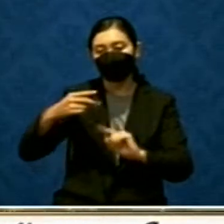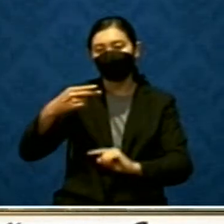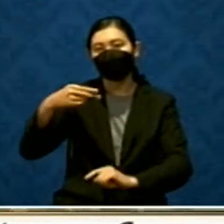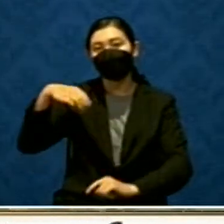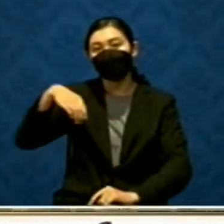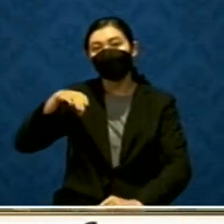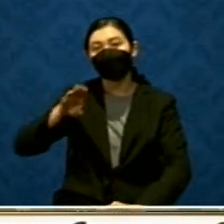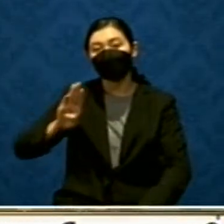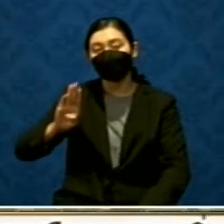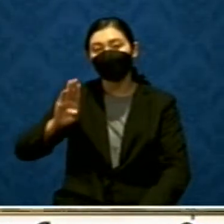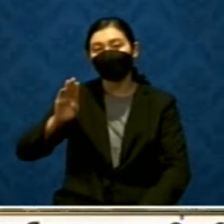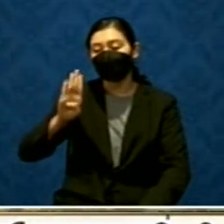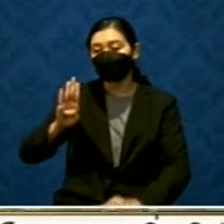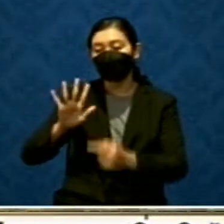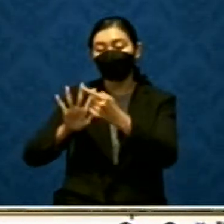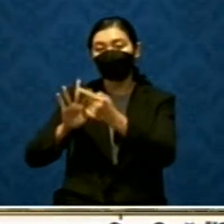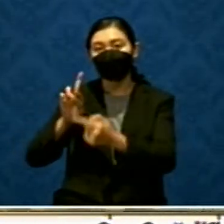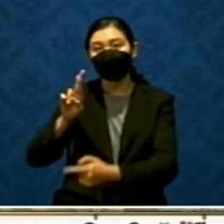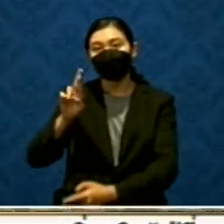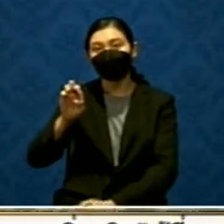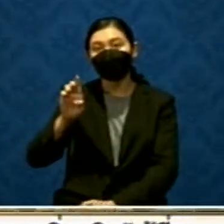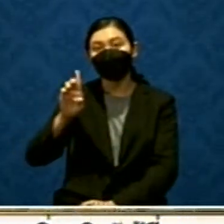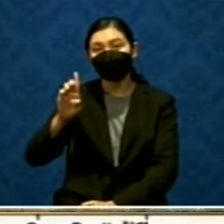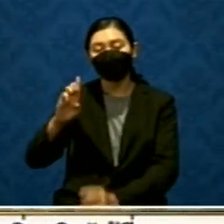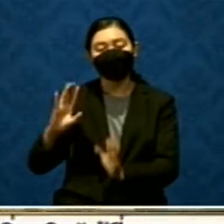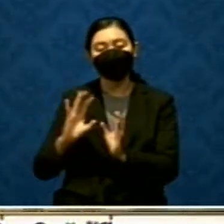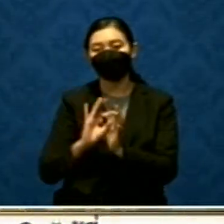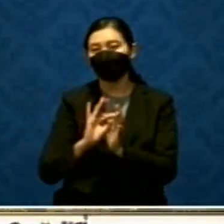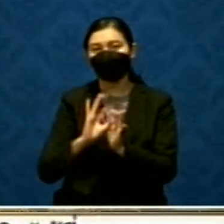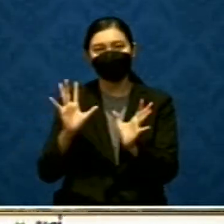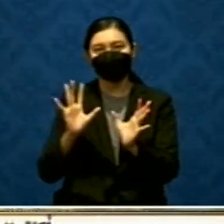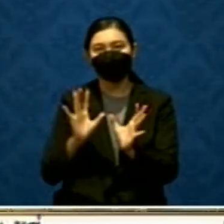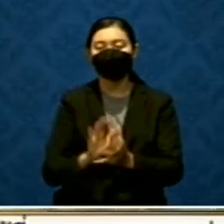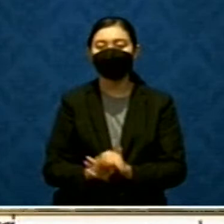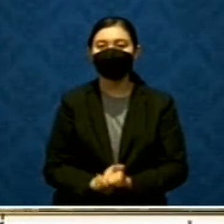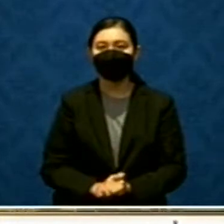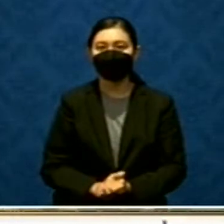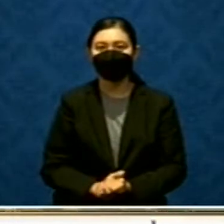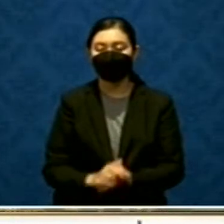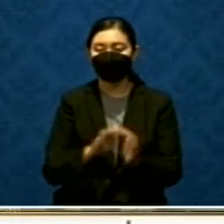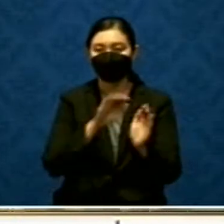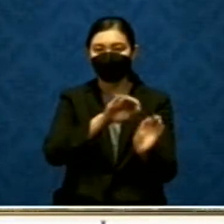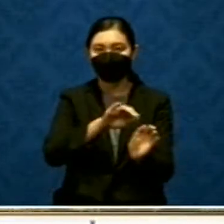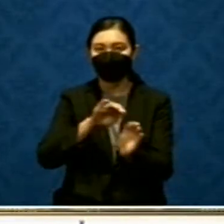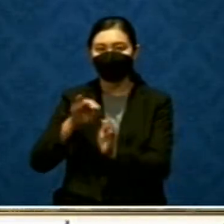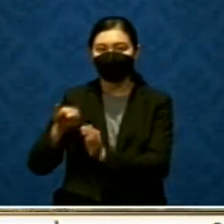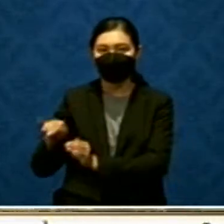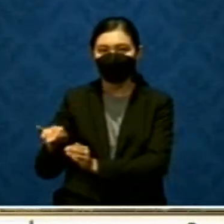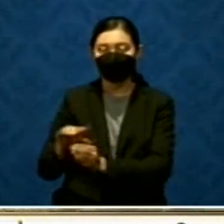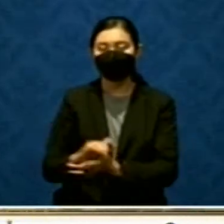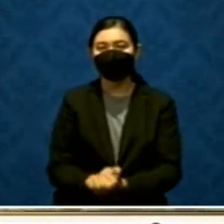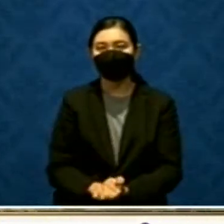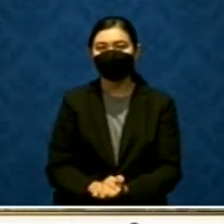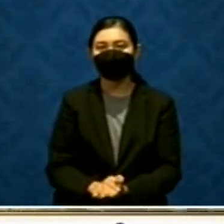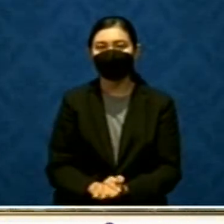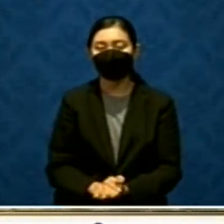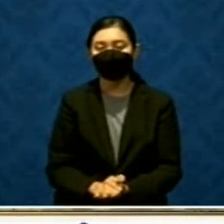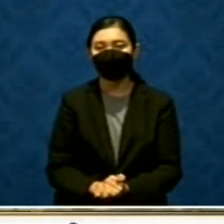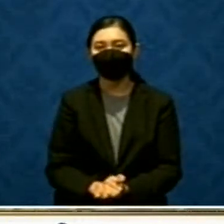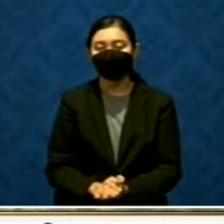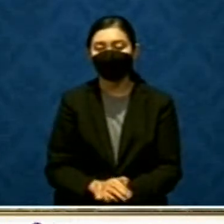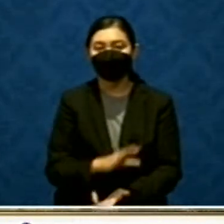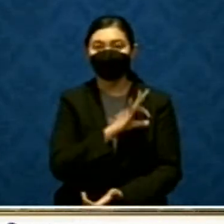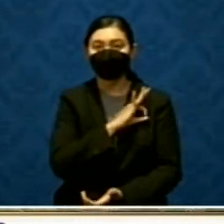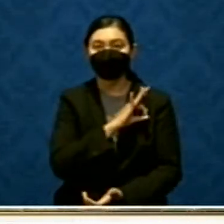ครับเรื่องถัดมานะครับมีท่านสมาชิกได้ตั้งประเด็นว่าง